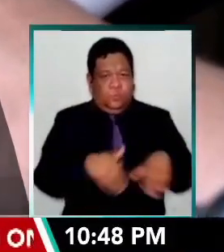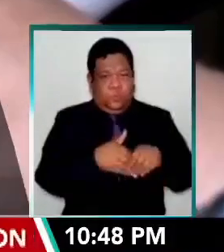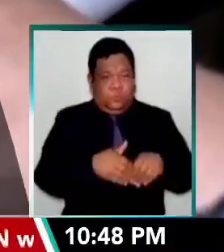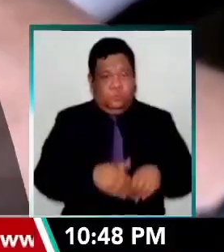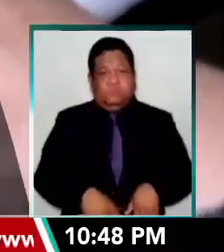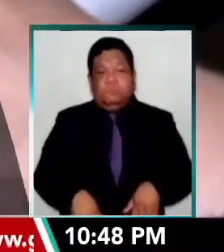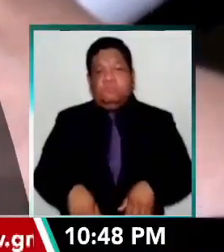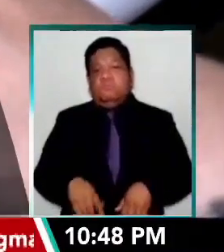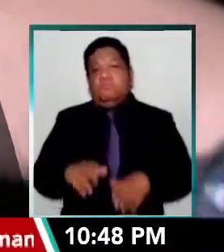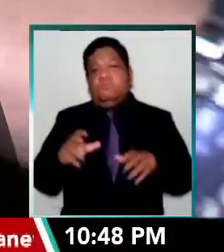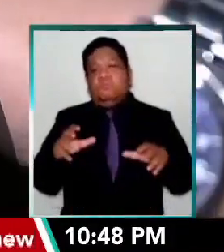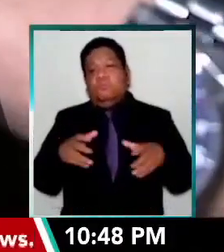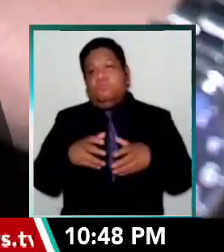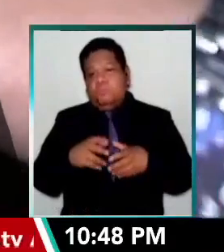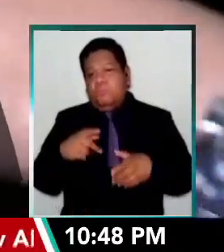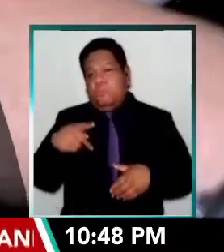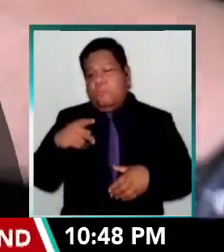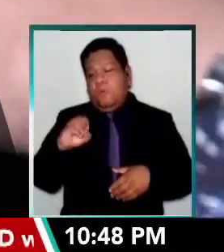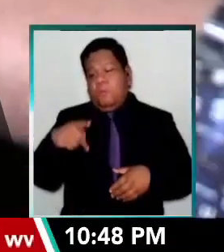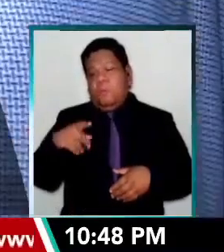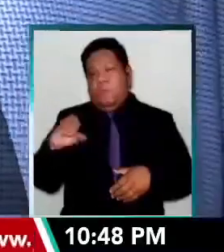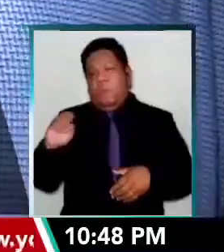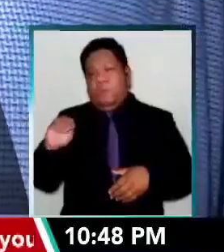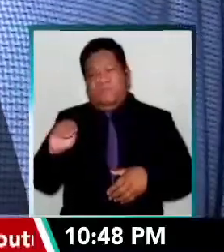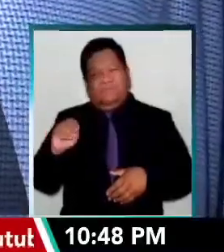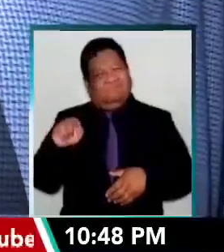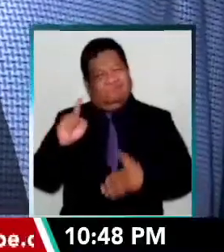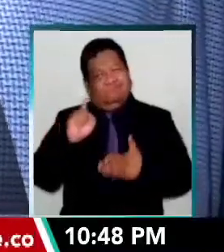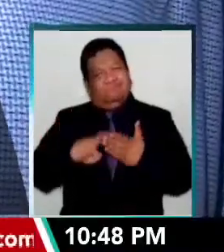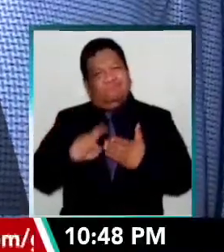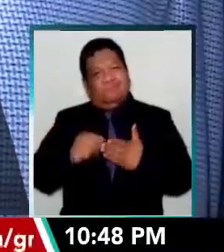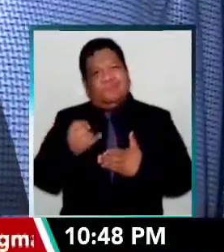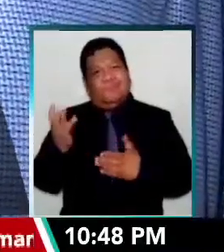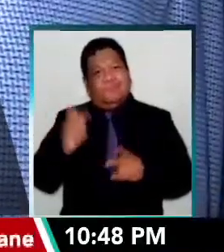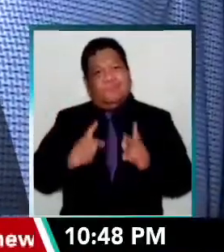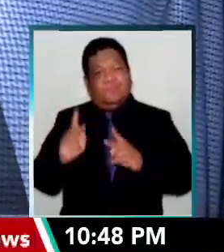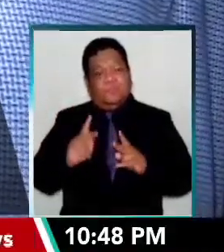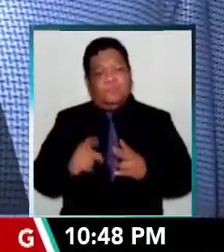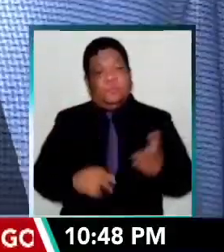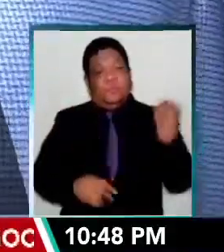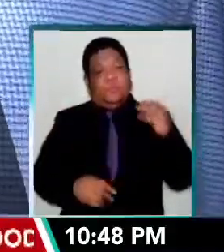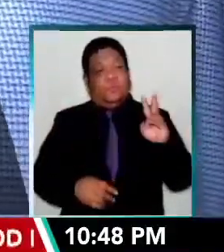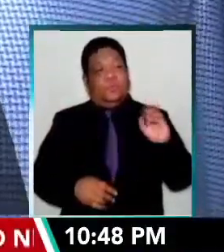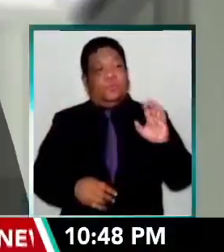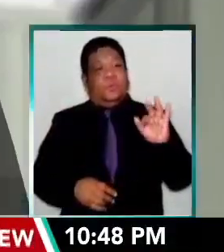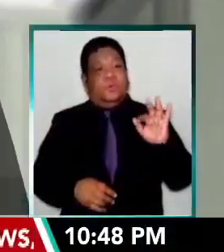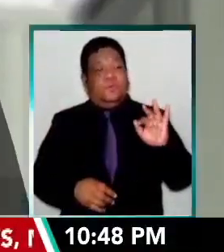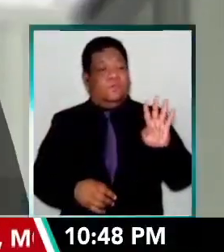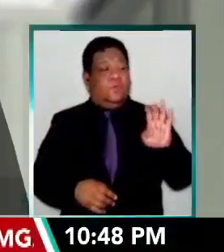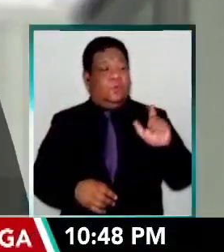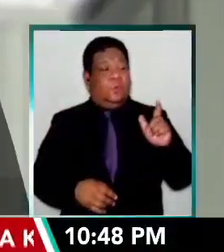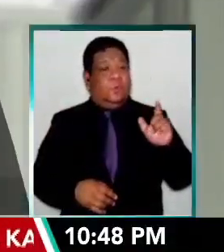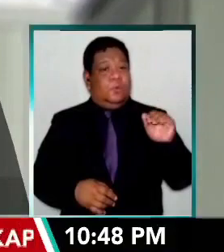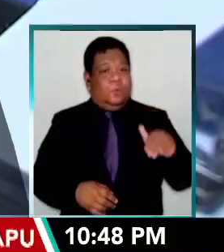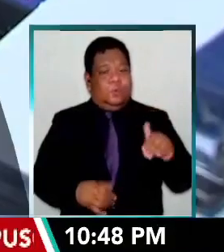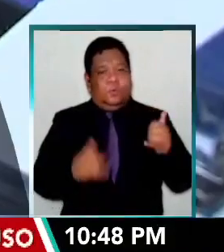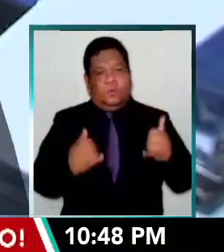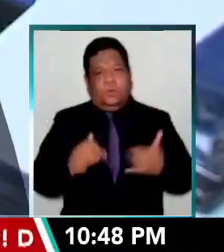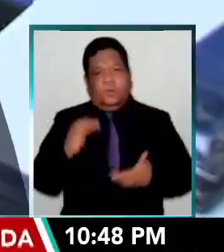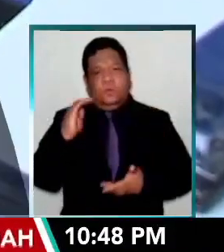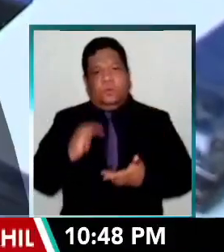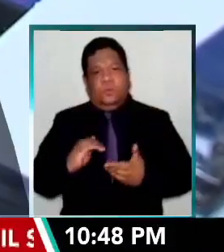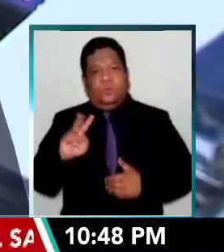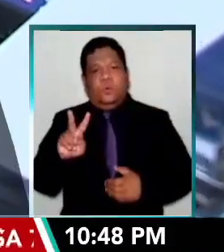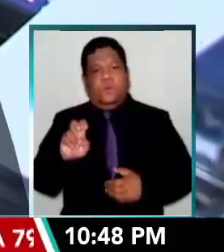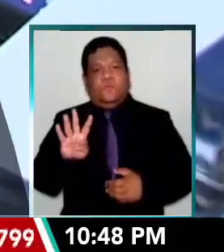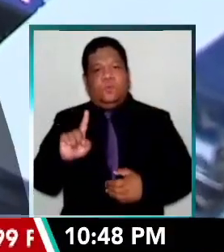and Development, mula sa 431,000 noong 2019, bumaba sa 241,000 itong 2020 ang mga